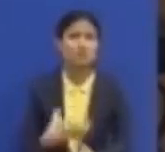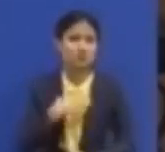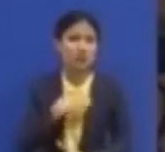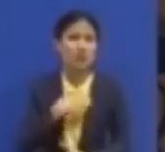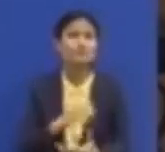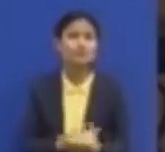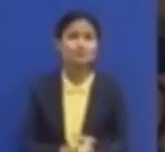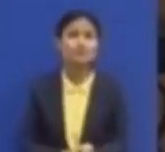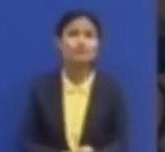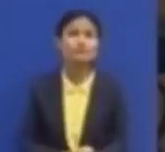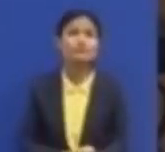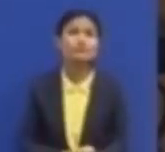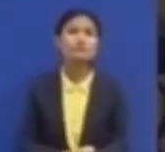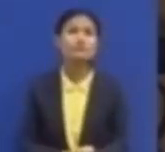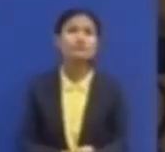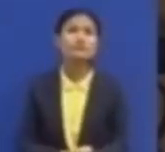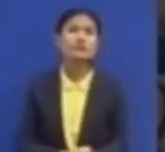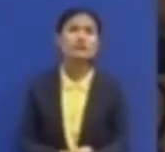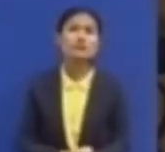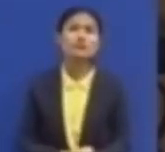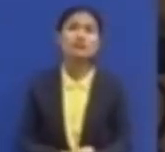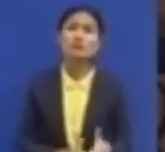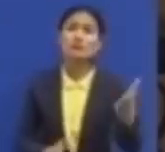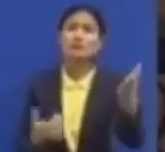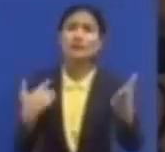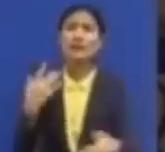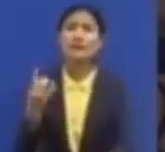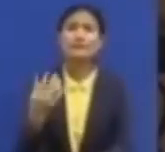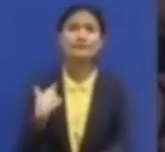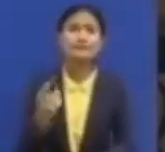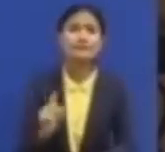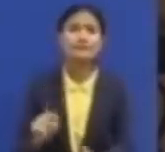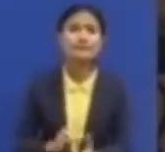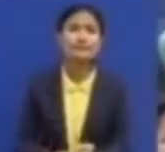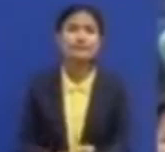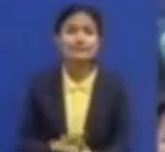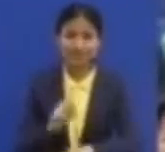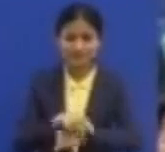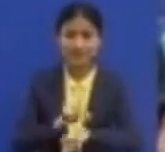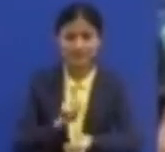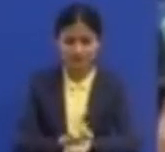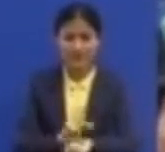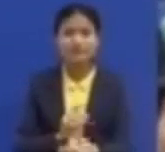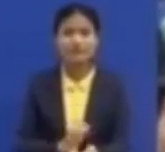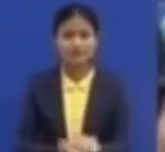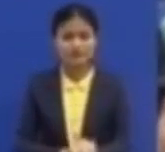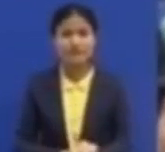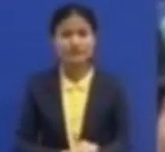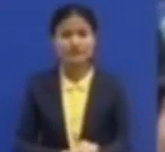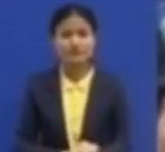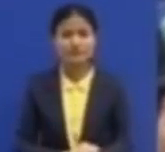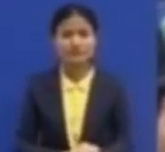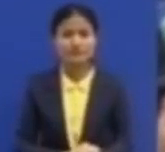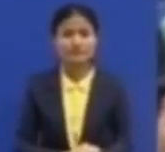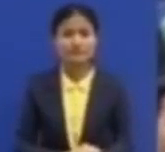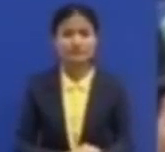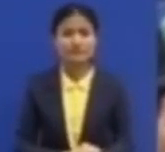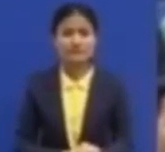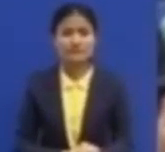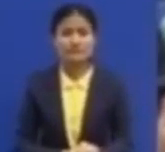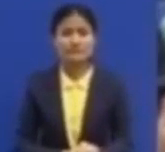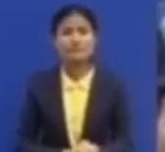อ้าวมีอะไร ท่านประธานที่เคารพครับท่านประธานคุณพ่อชัยชิดช